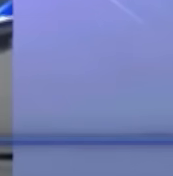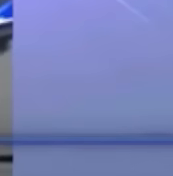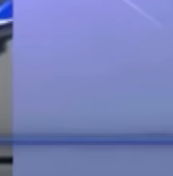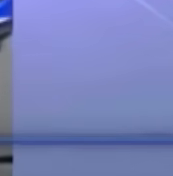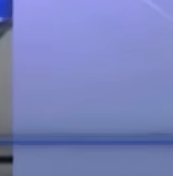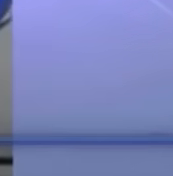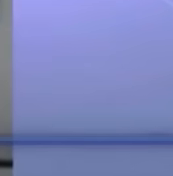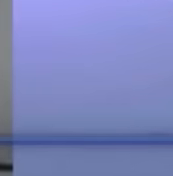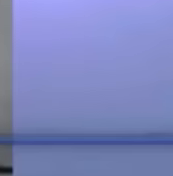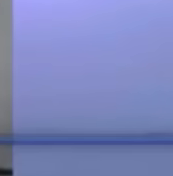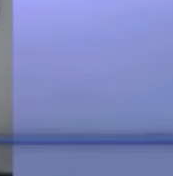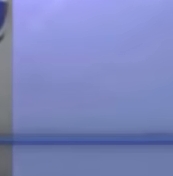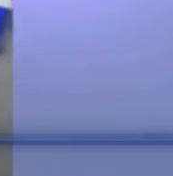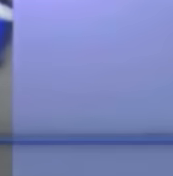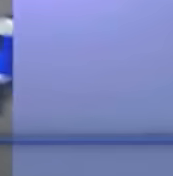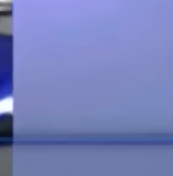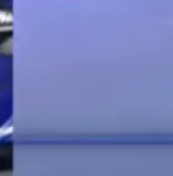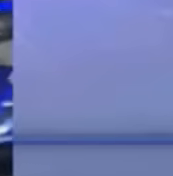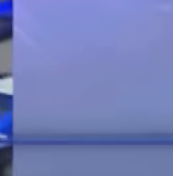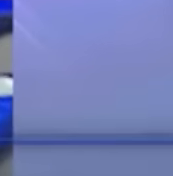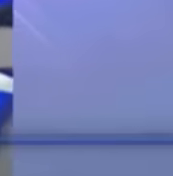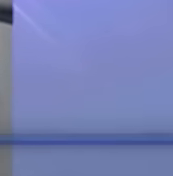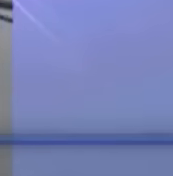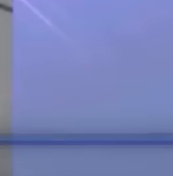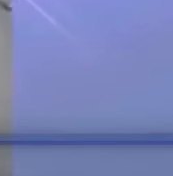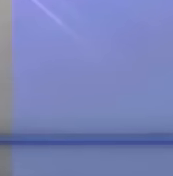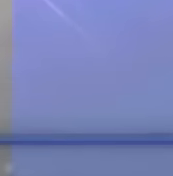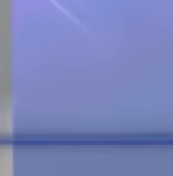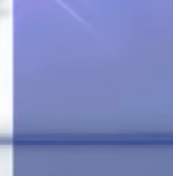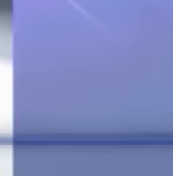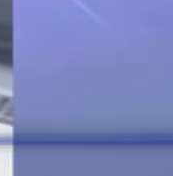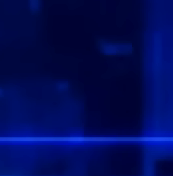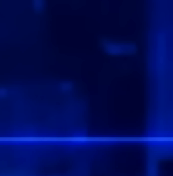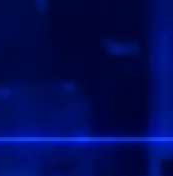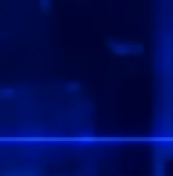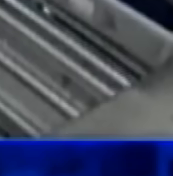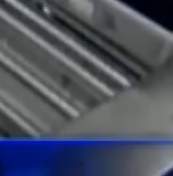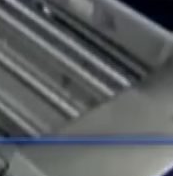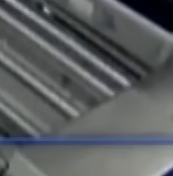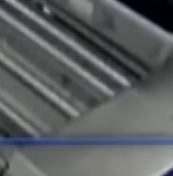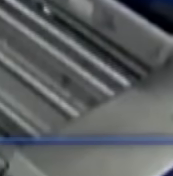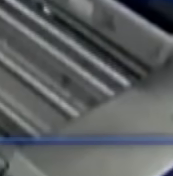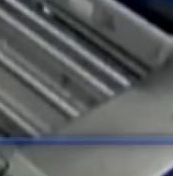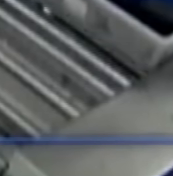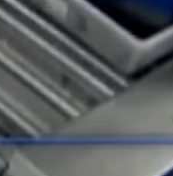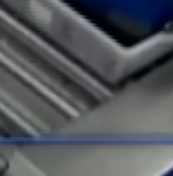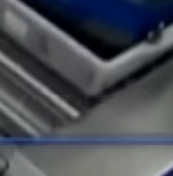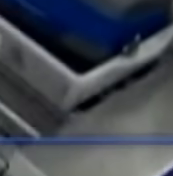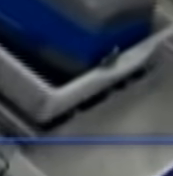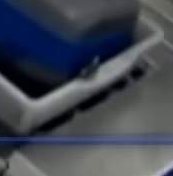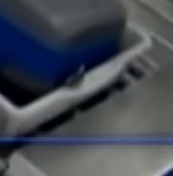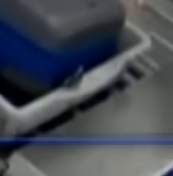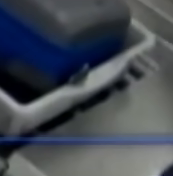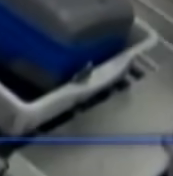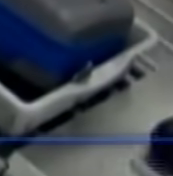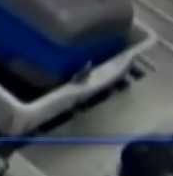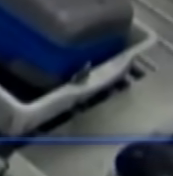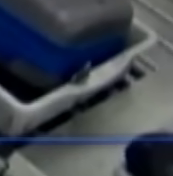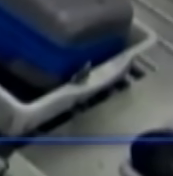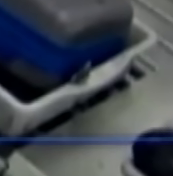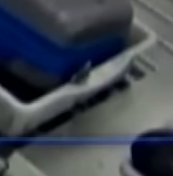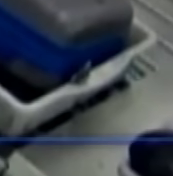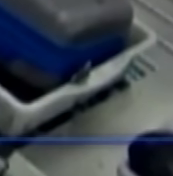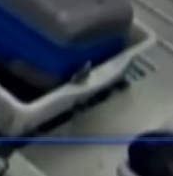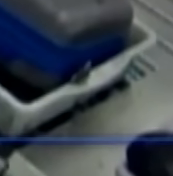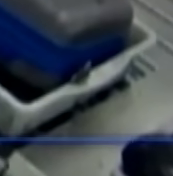Susunod, lasing na driver nagdulot ng karambola ng 17 sasakyan. Sa Pulsa Video, ang